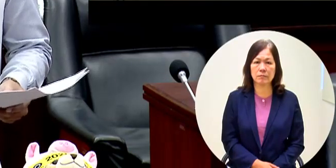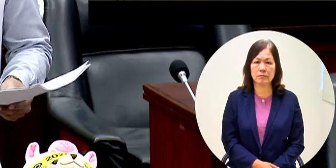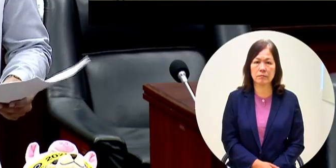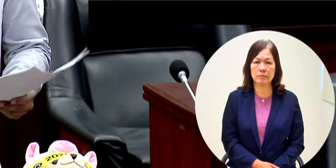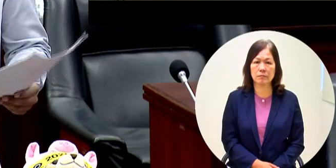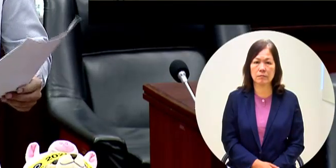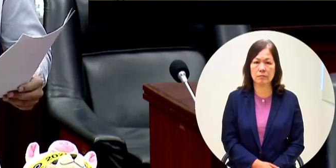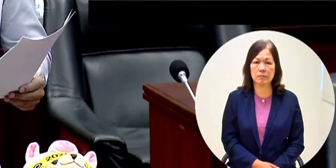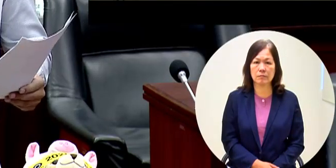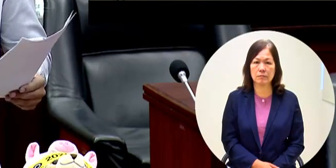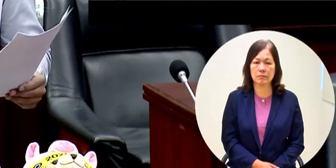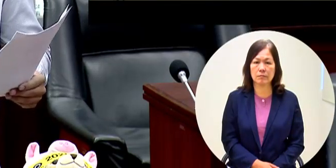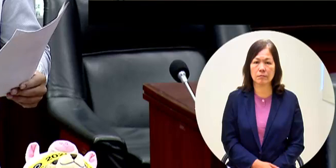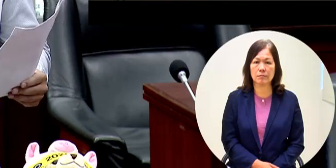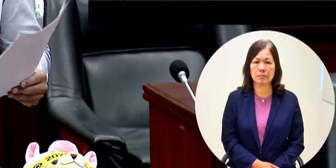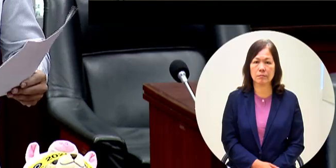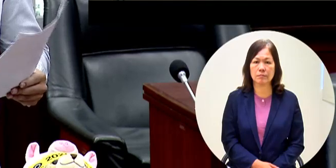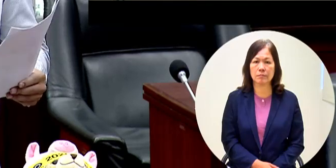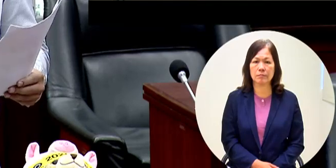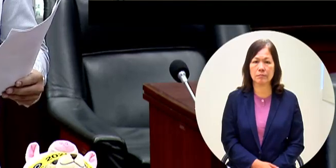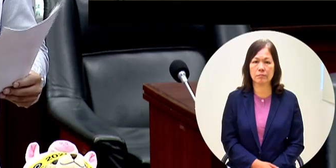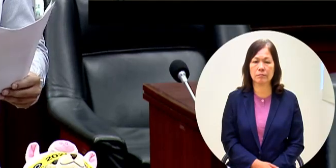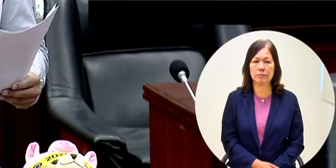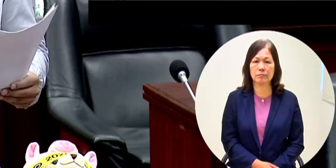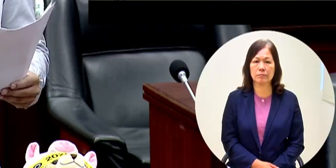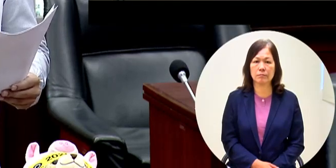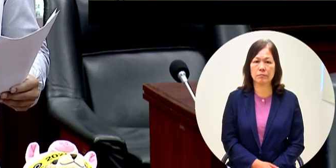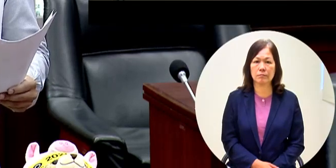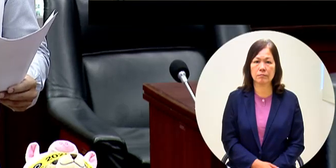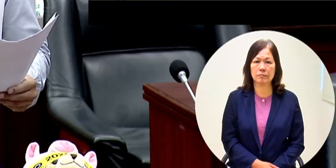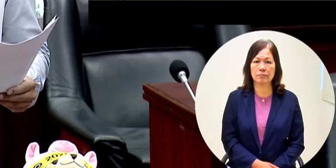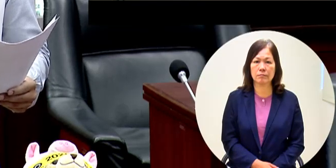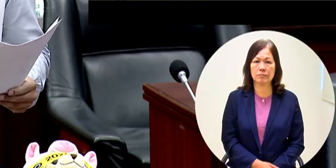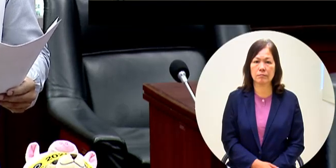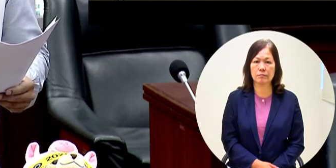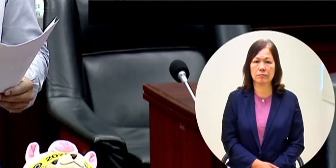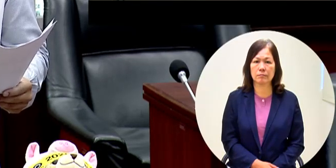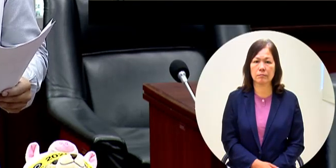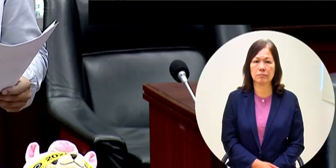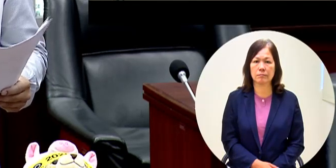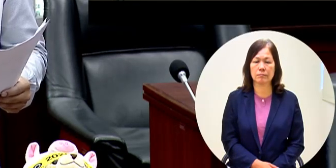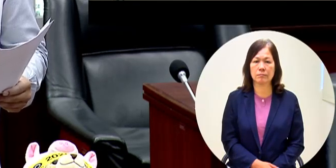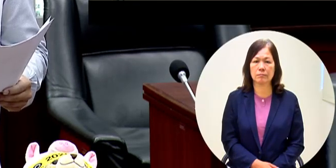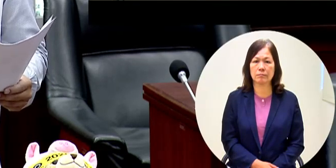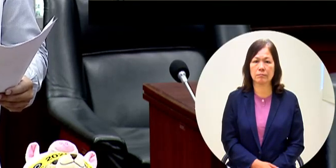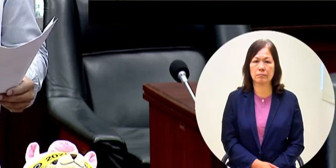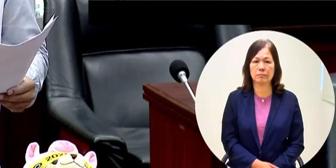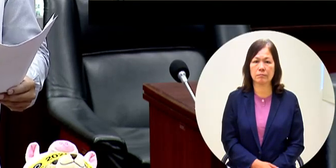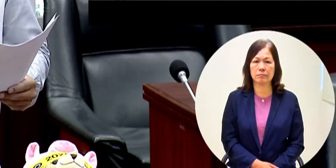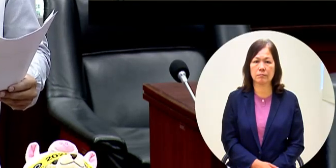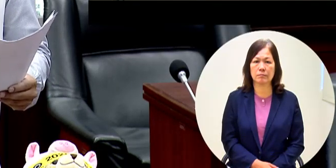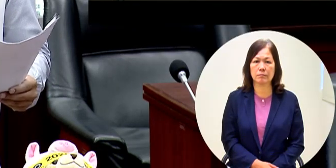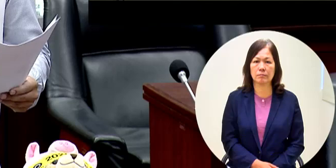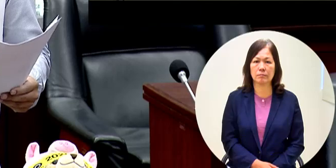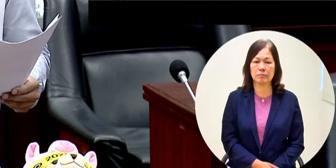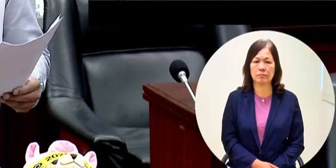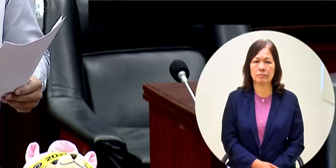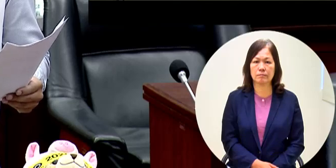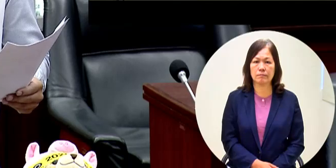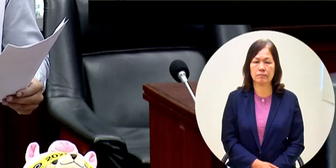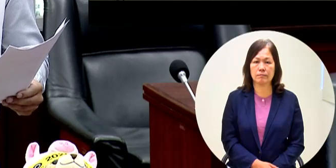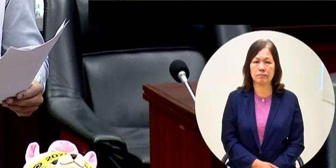我叫韩国瑜，号称百年难得一见的政治奇才，百年难得一见的政治奇才。